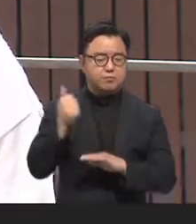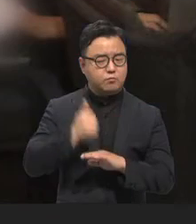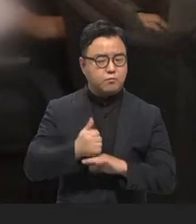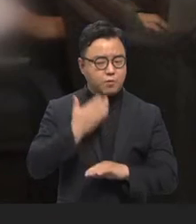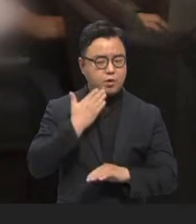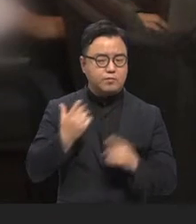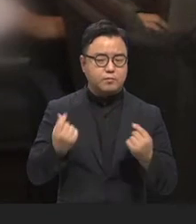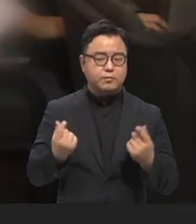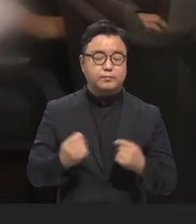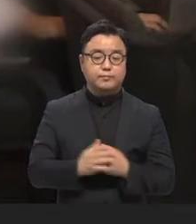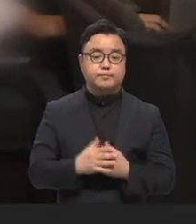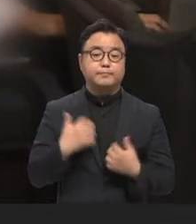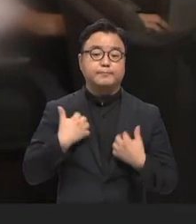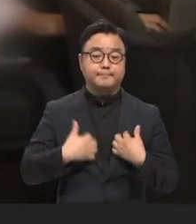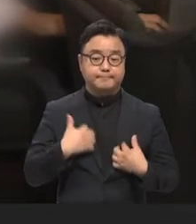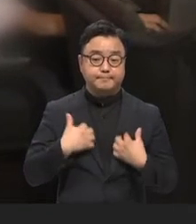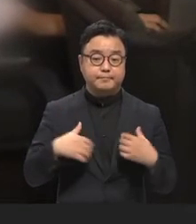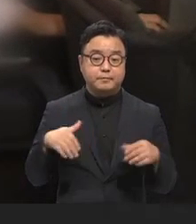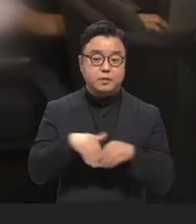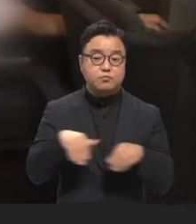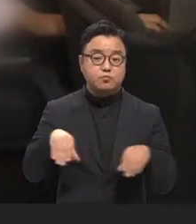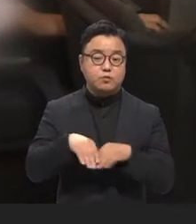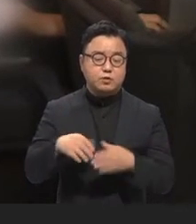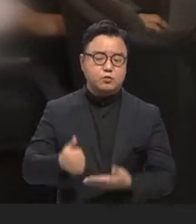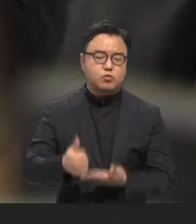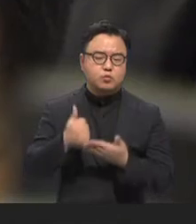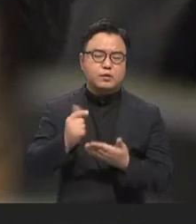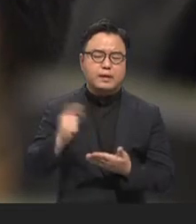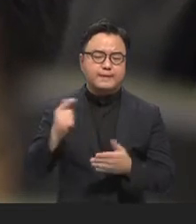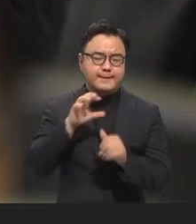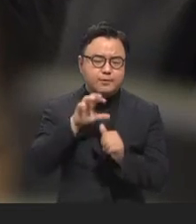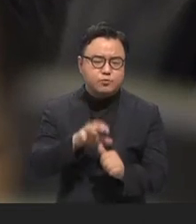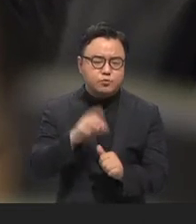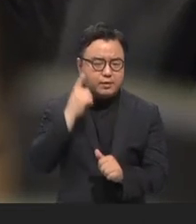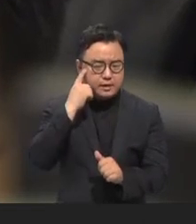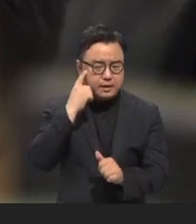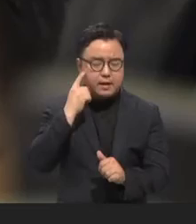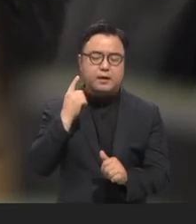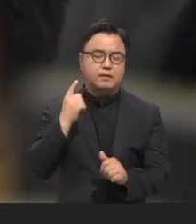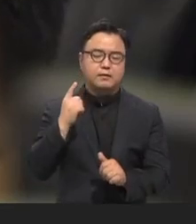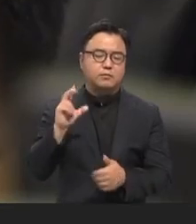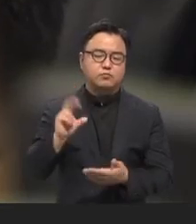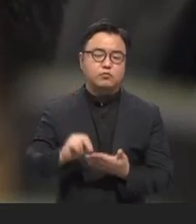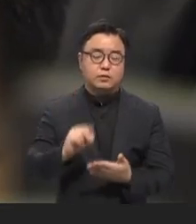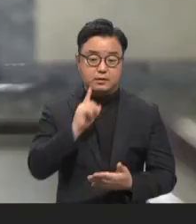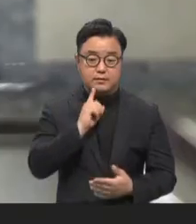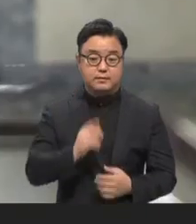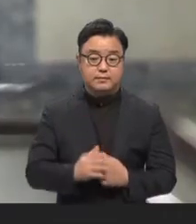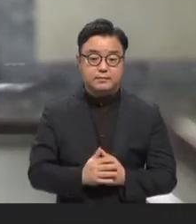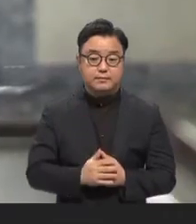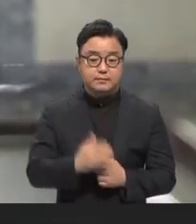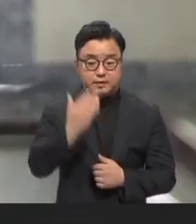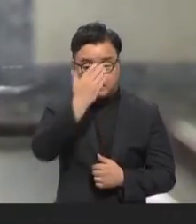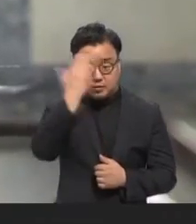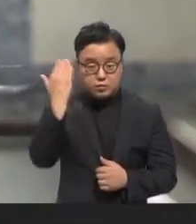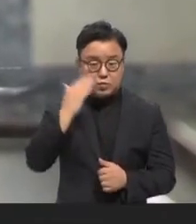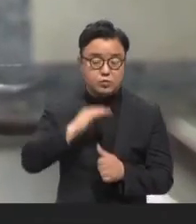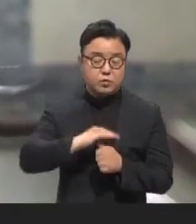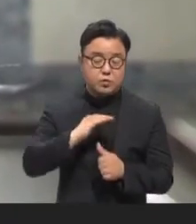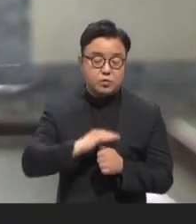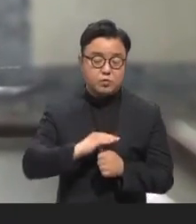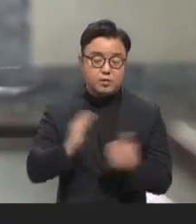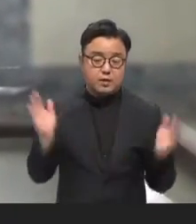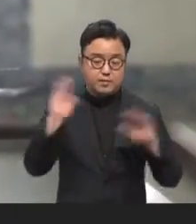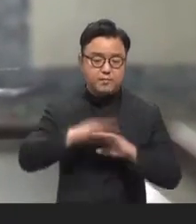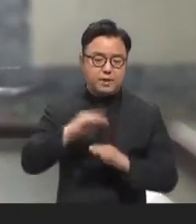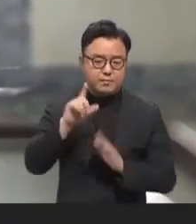않나 게임을 문화로 존중하기 다 규제 대상으로 보는 인식도 문제라는 지적입니다 청소년의 심야 시간 게임을